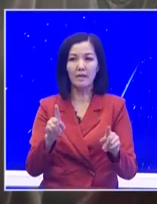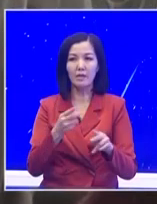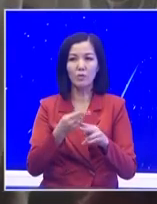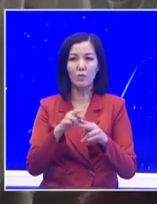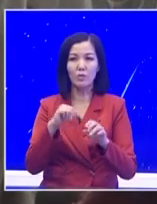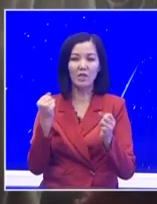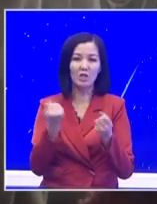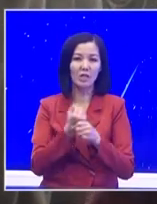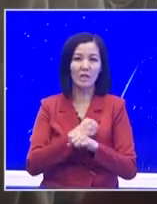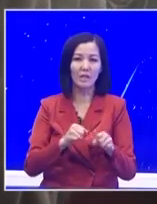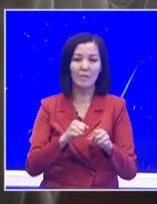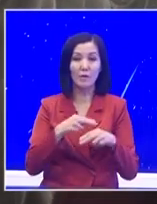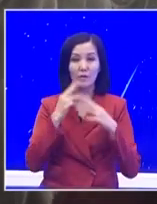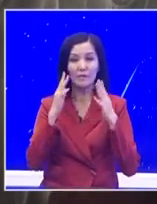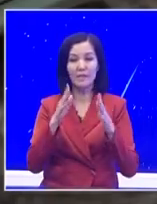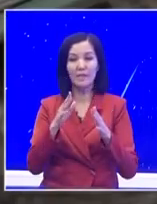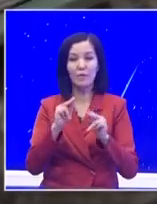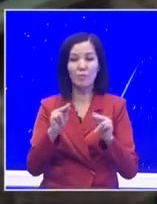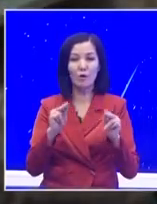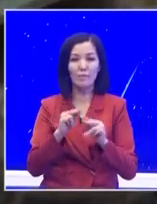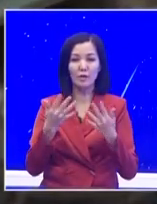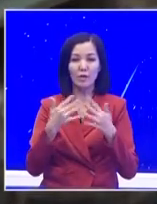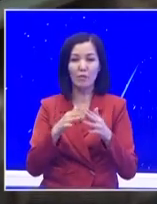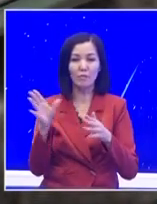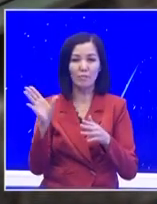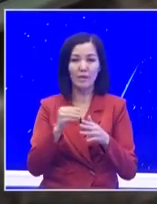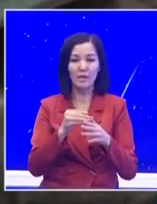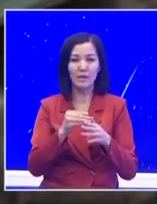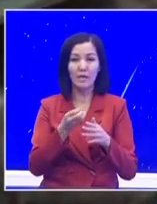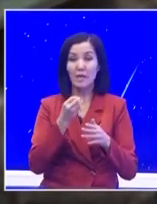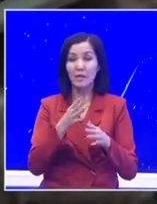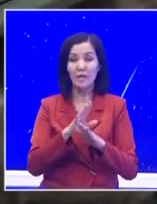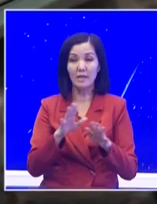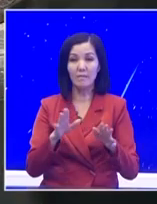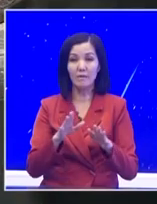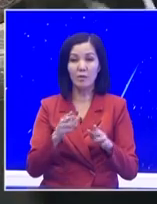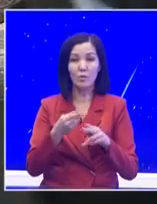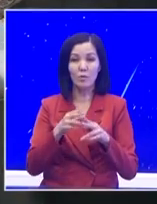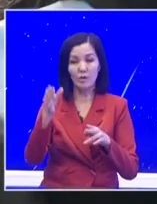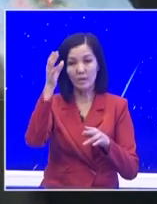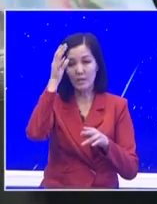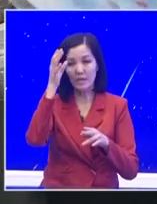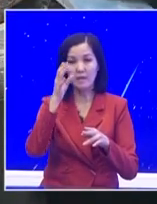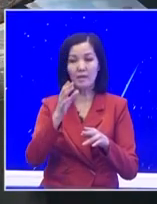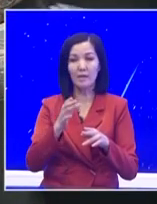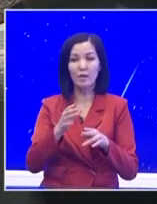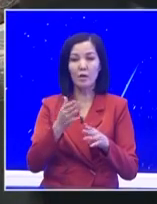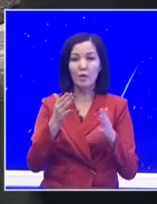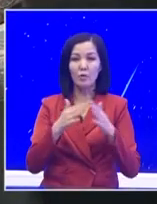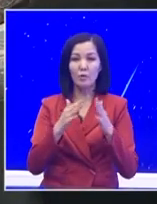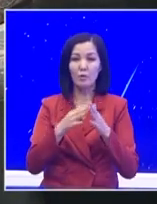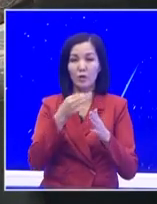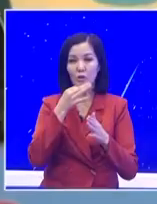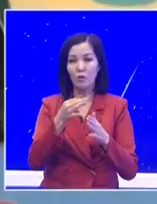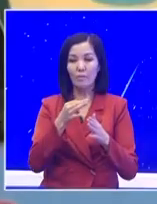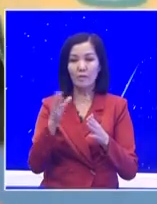жылдам қимылдайды, зерек. Мұғалімдері де, ауылдағылары да жай бала емес деп жиі айтып жатады екен. Үйдің кенжесі болса да жауапкершілікті